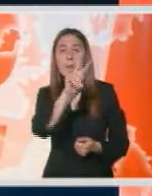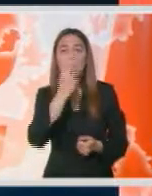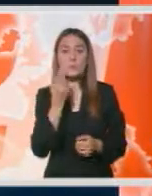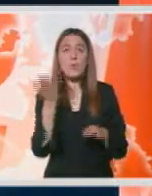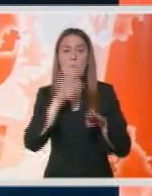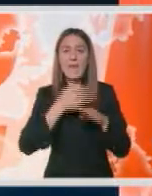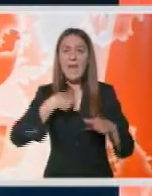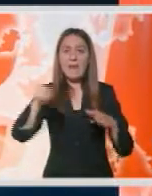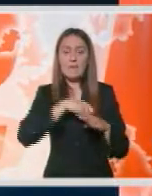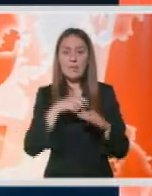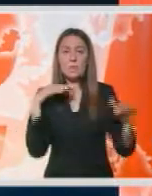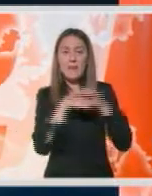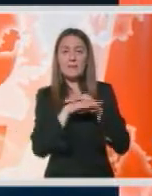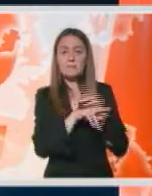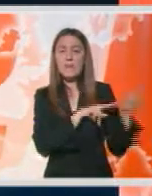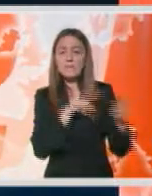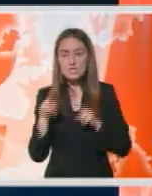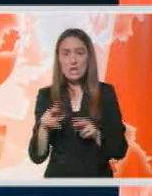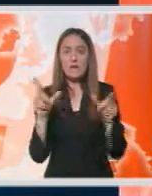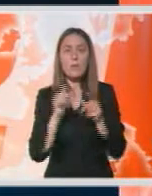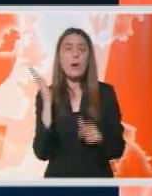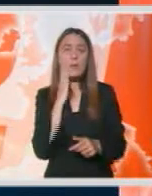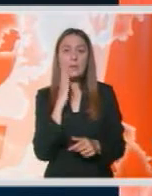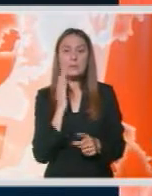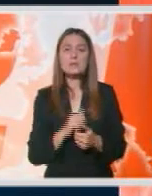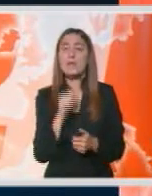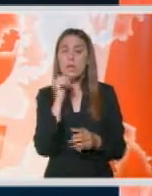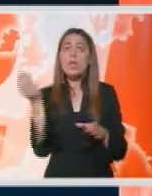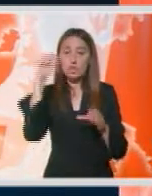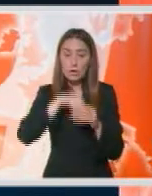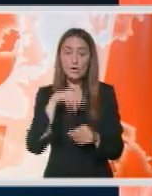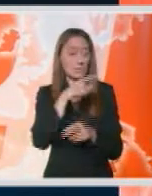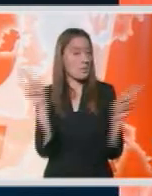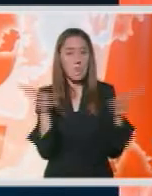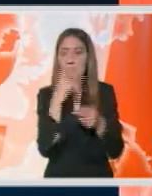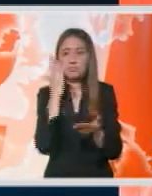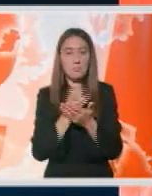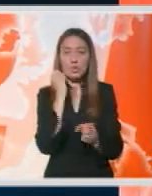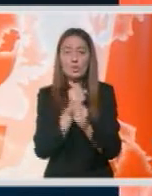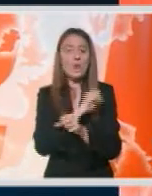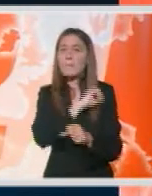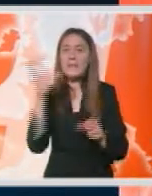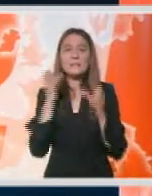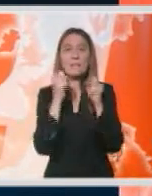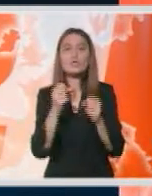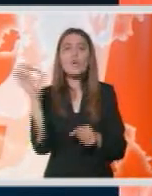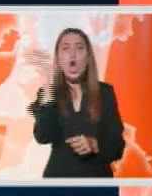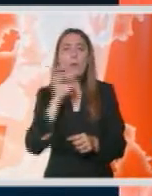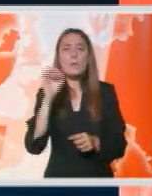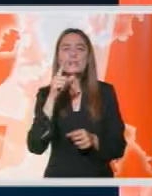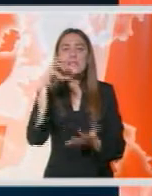na reformu imigracionog zakonodavstva u SAD-u i dodao da to ne može biti učinjeno bez podrške